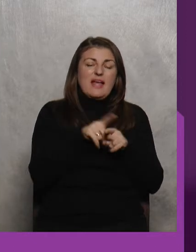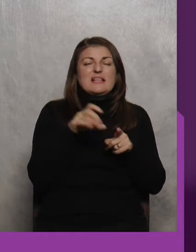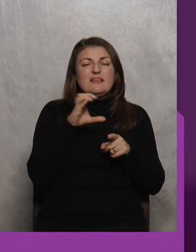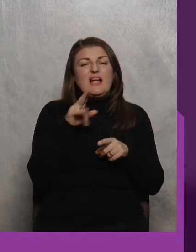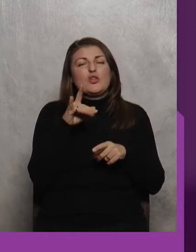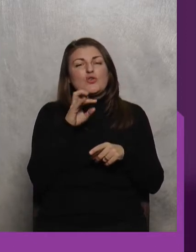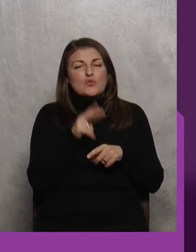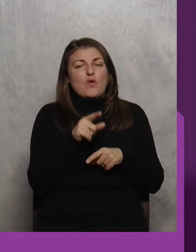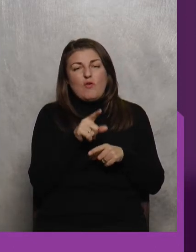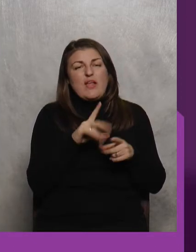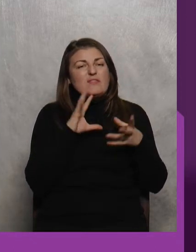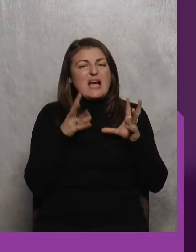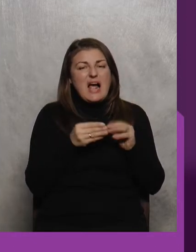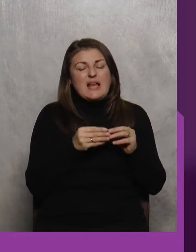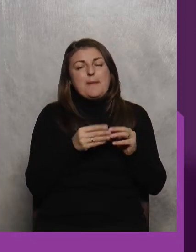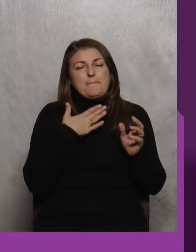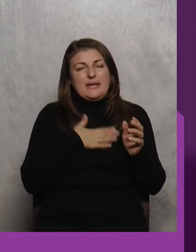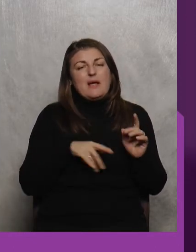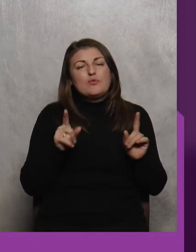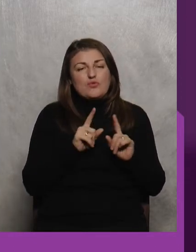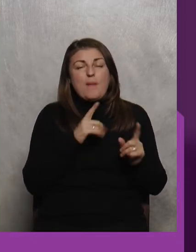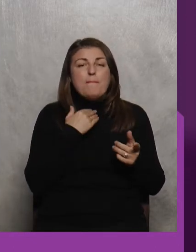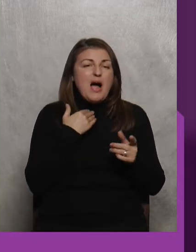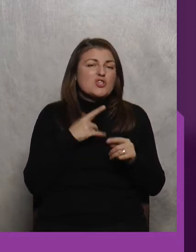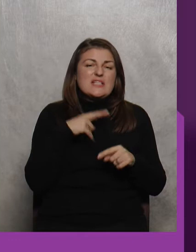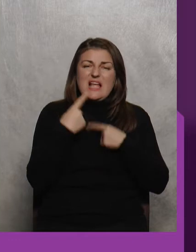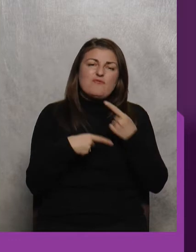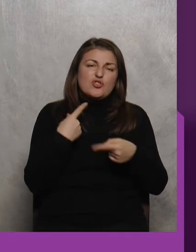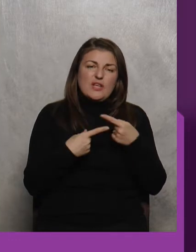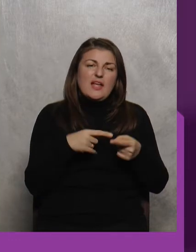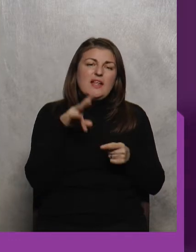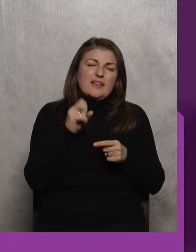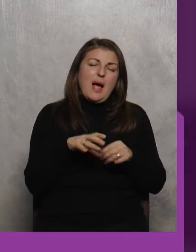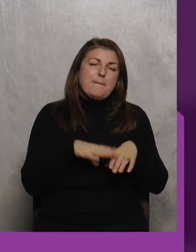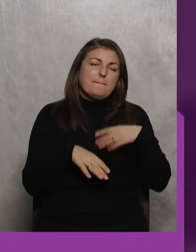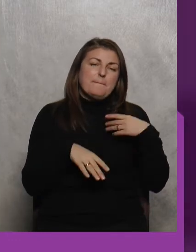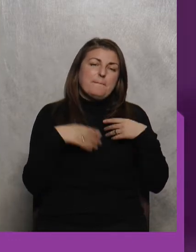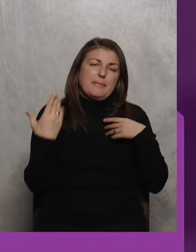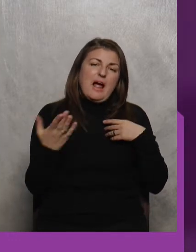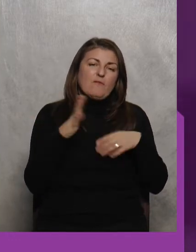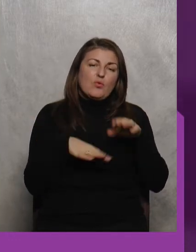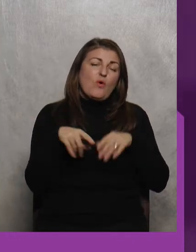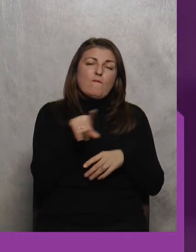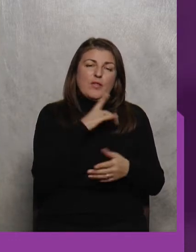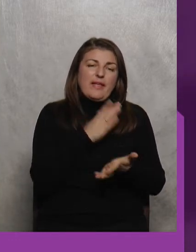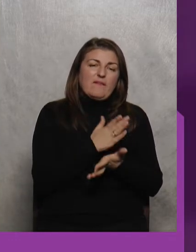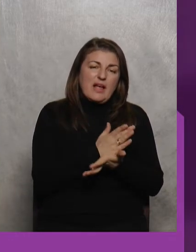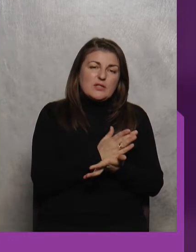Дроздюк. Вони взагалі, приємно, що майже завжди на праву руку вони